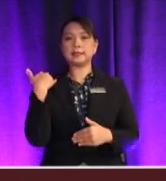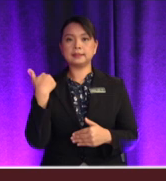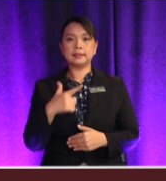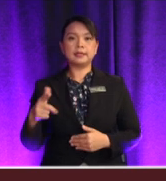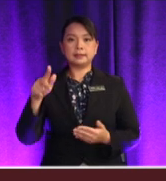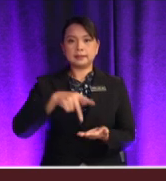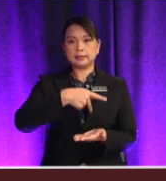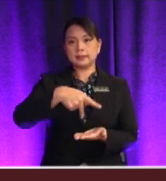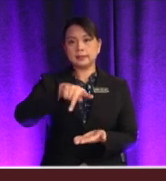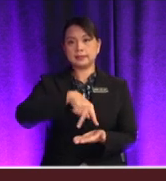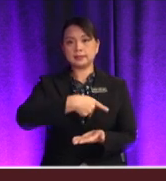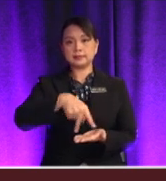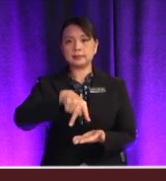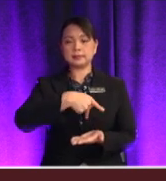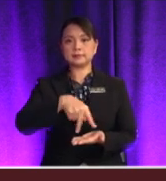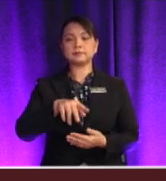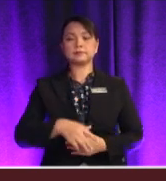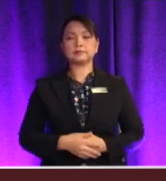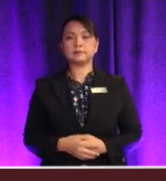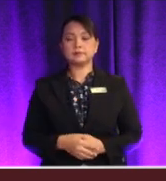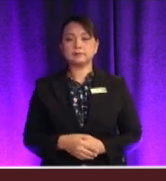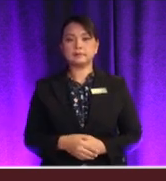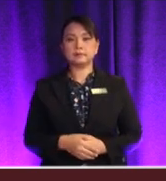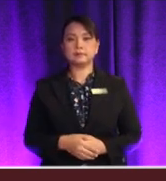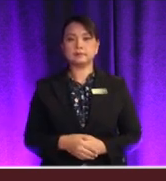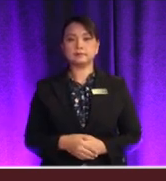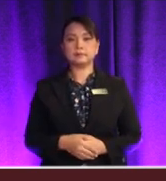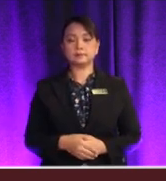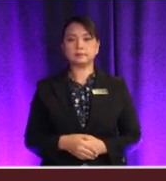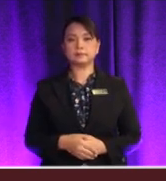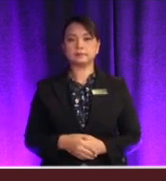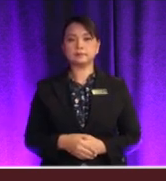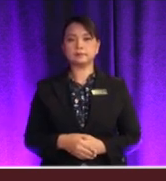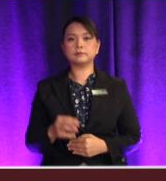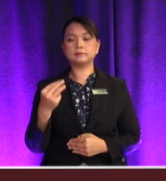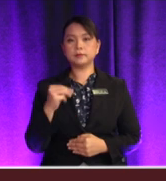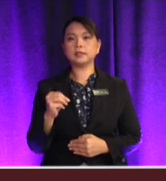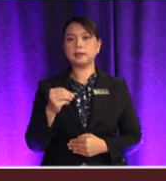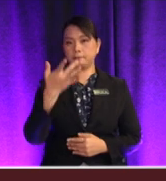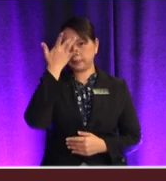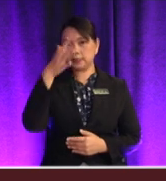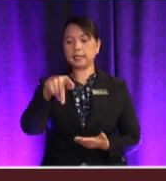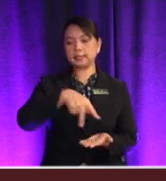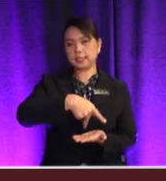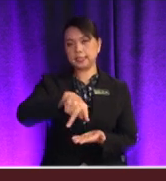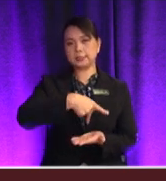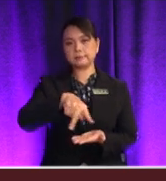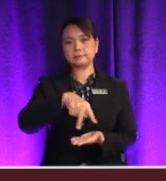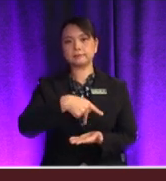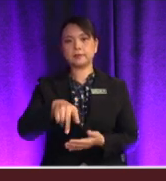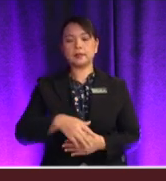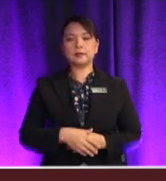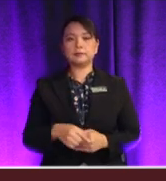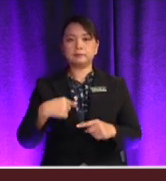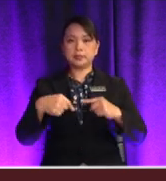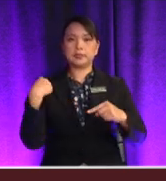kita tahu alat muzik kesenian. Jadi untuk tarian apa? Namanya adalah tarian bagra. Oh. Bila dekah persembahan